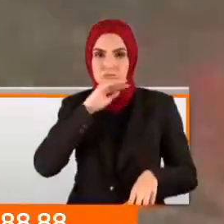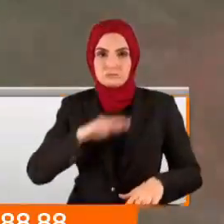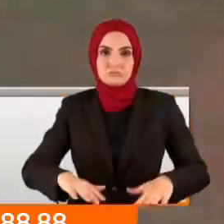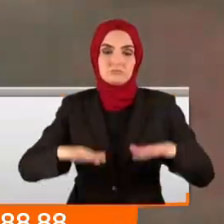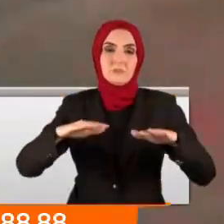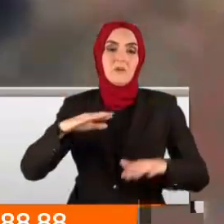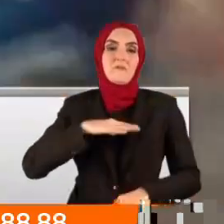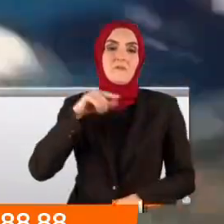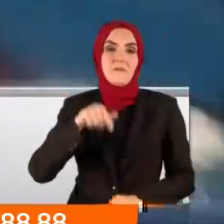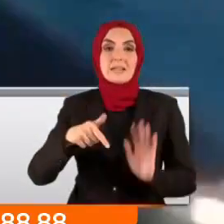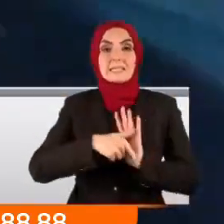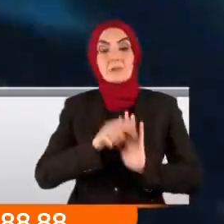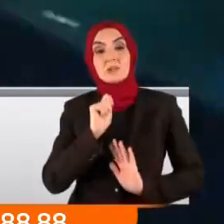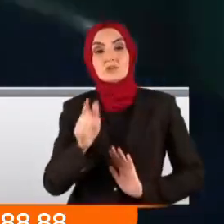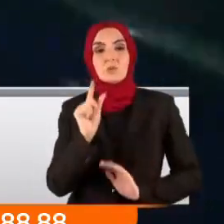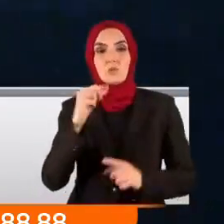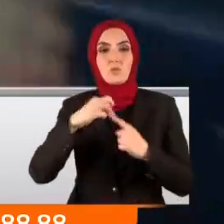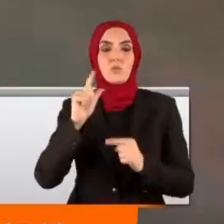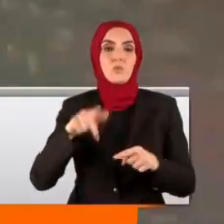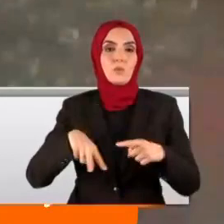Burası İzmir'in Urla ilçesi.